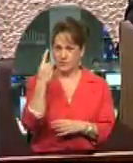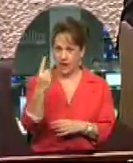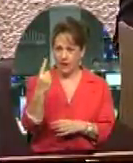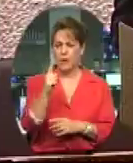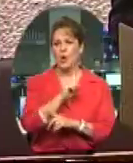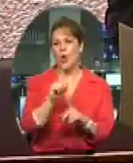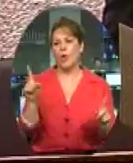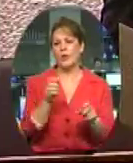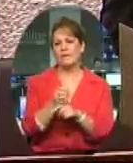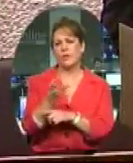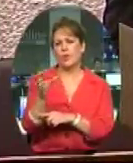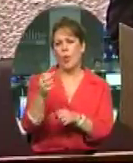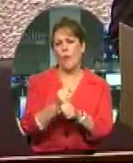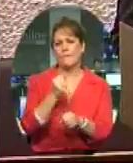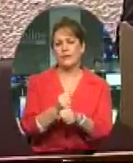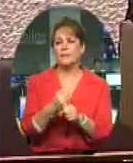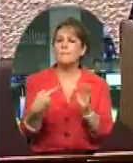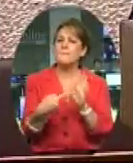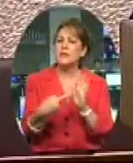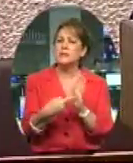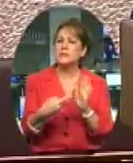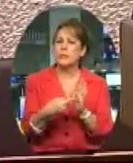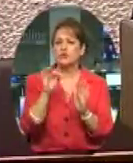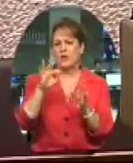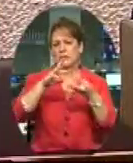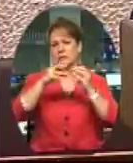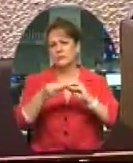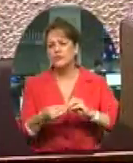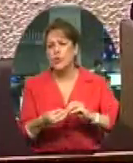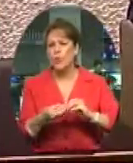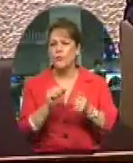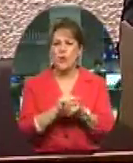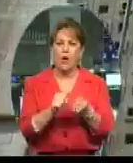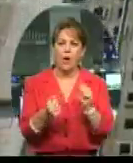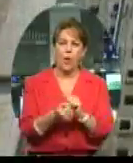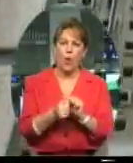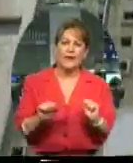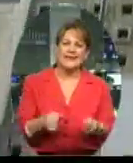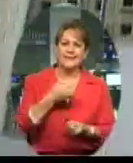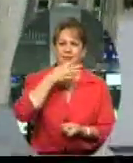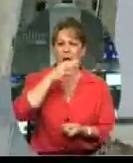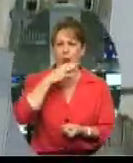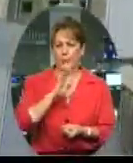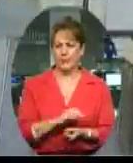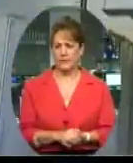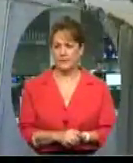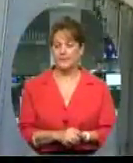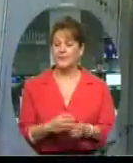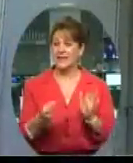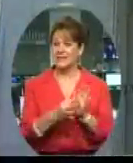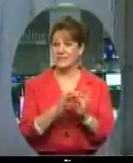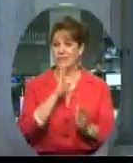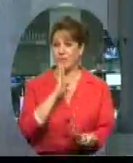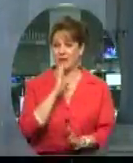עובדי רשות השידור מסיבות של צמצום או התייעלות. הסעיף הבעייתי ביותר נגע